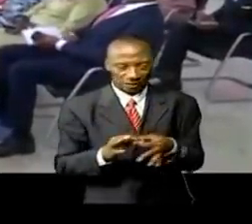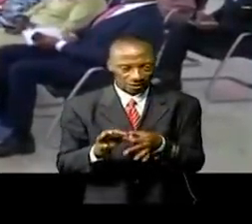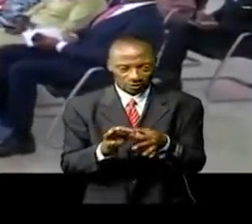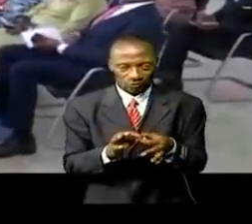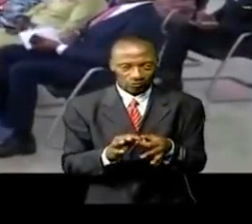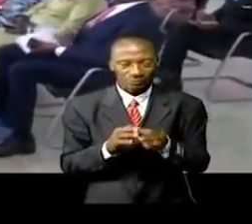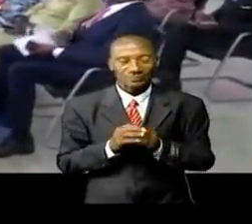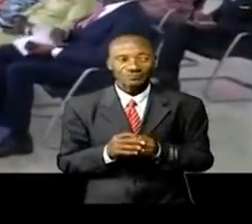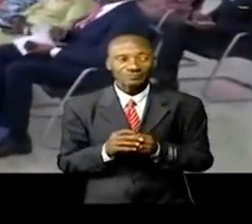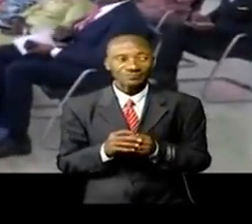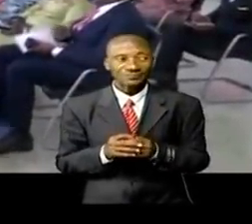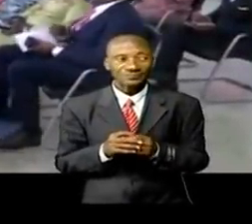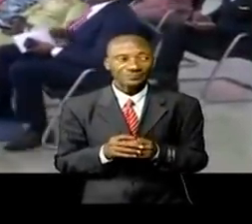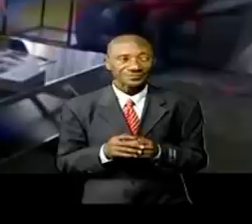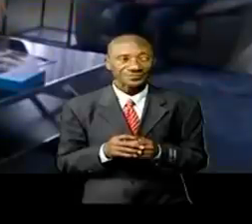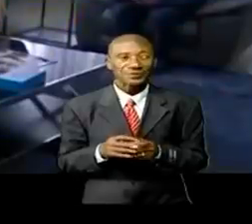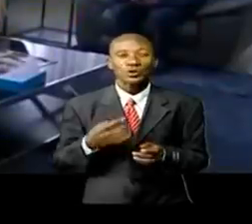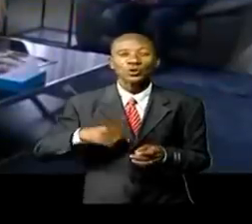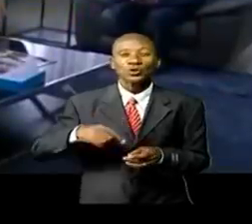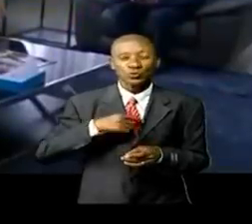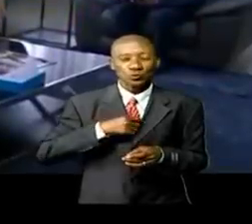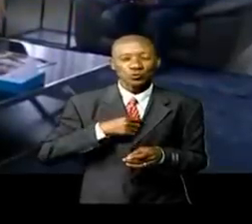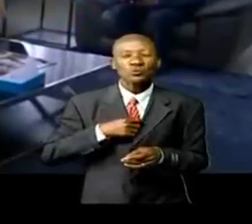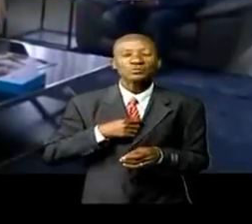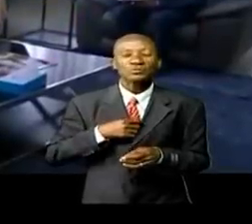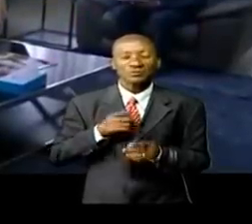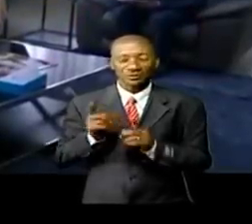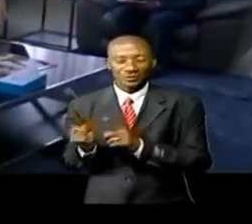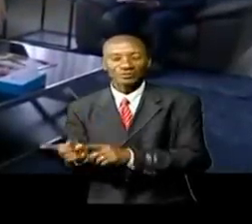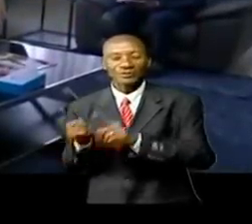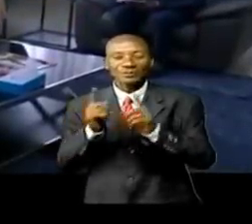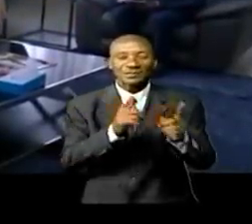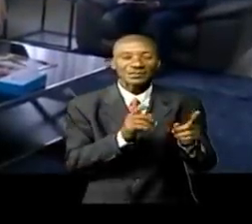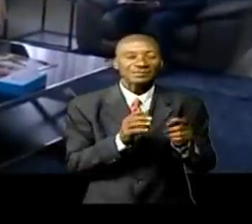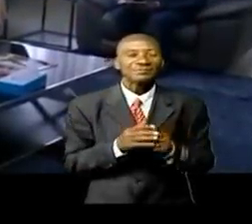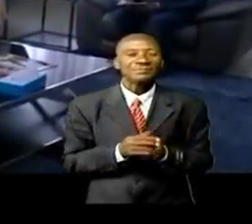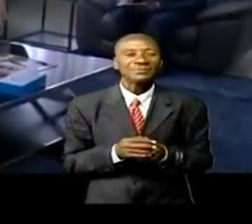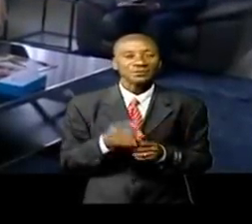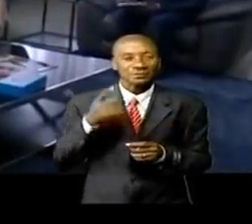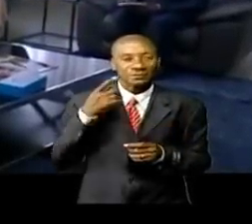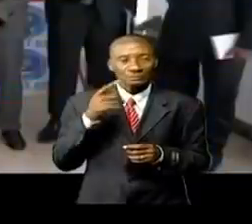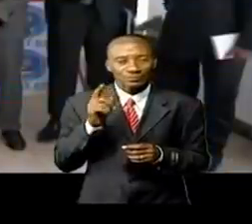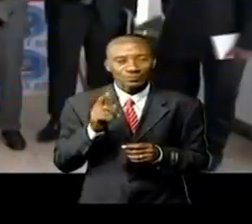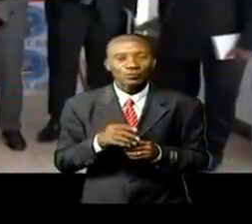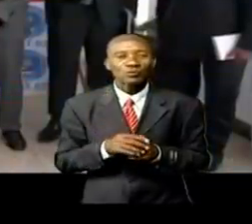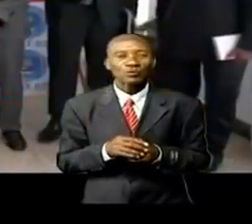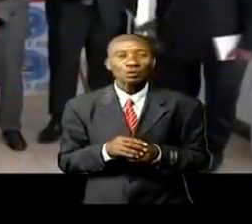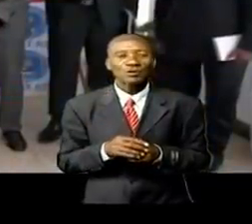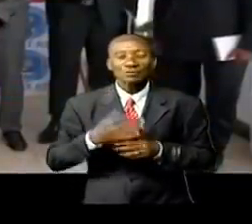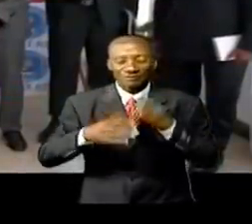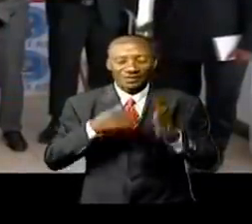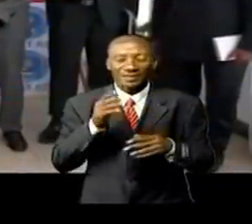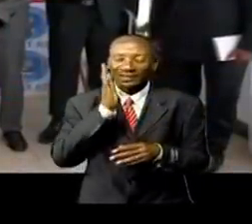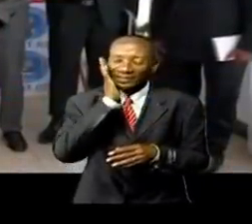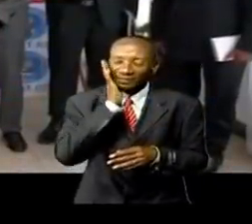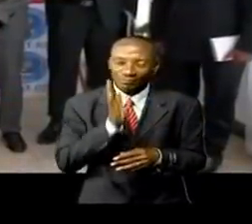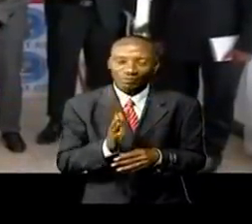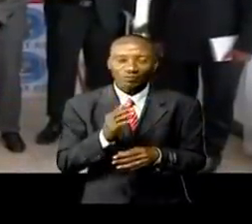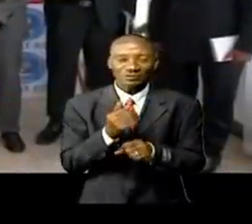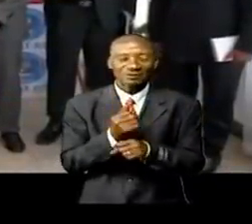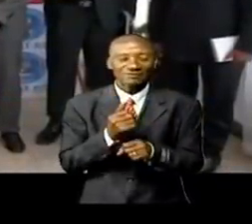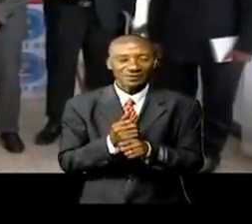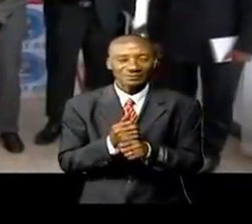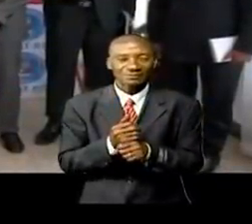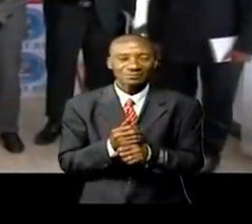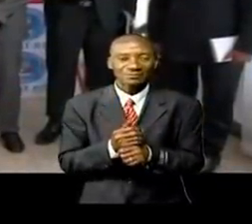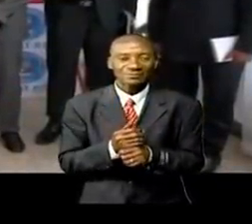donc nous avons effectué ces déplacements justes pour explorer les bonnes pratiques du Congo dans